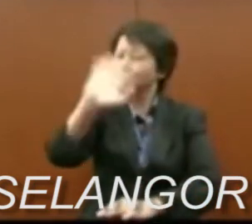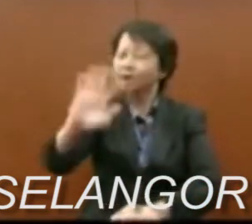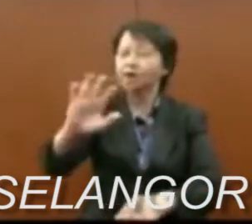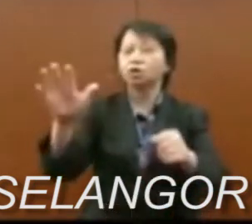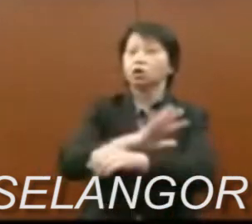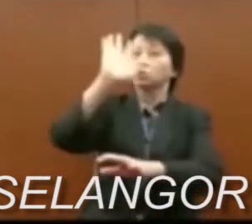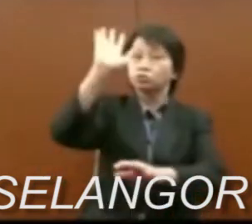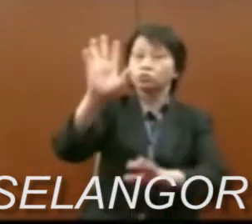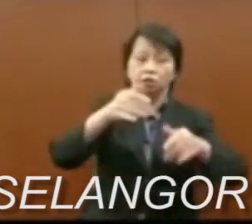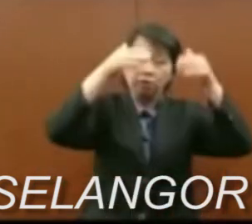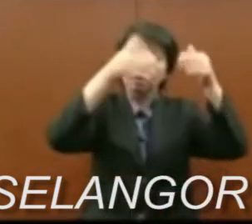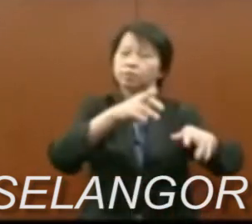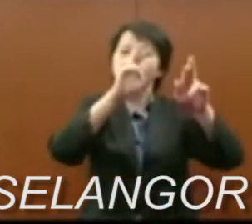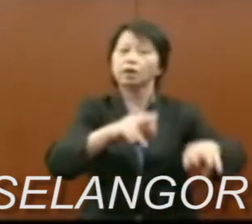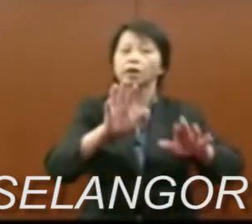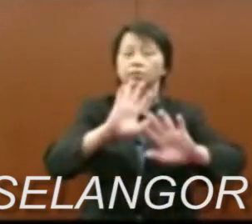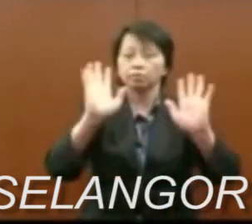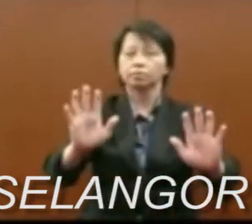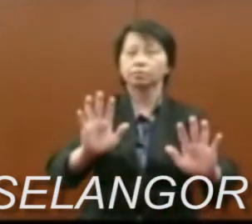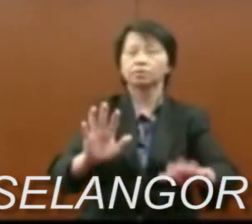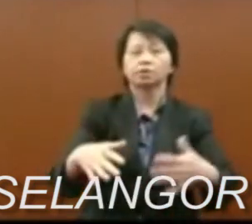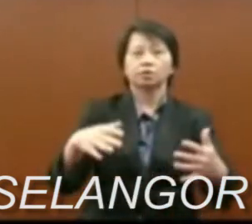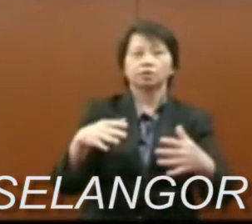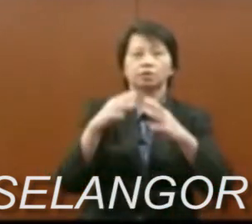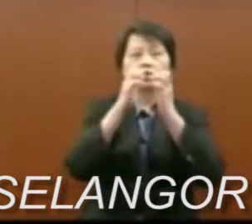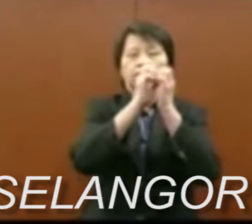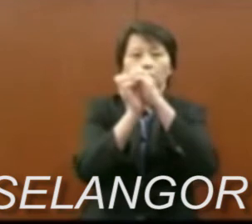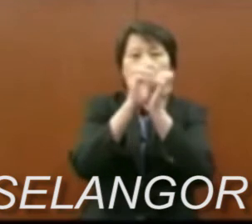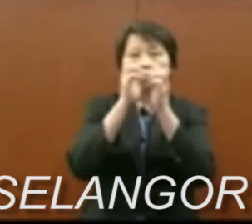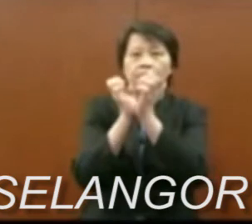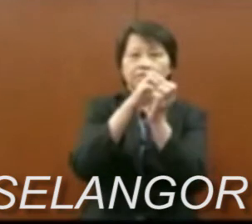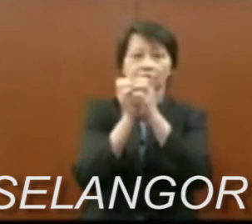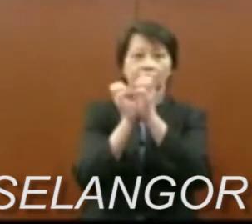Jangan berpolitik, cukup. Yang bubarkan Dewan Undangan Negeri Melaka siapa? Kenaan dengan isu Negeri Selangor.